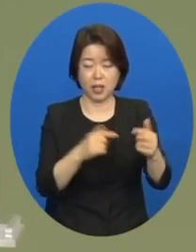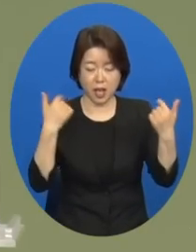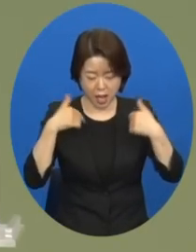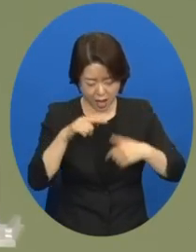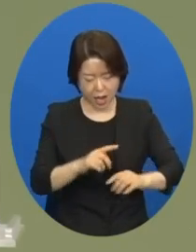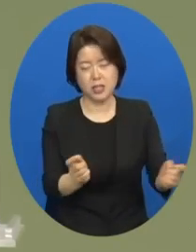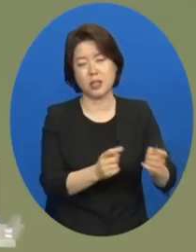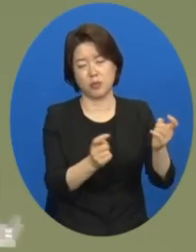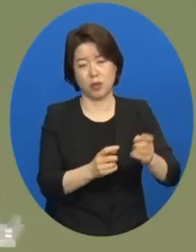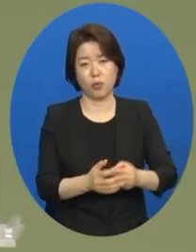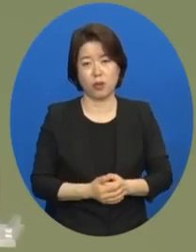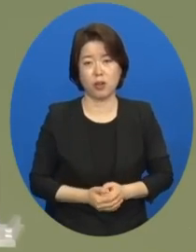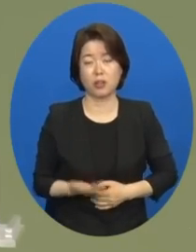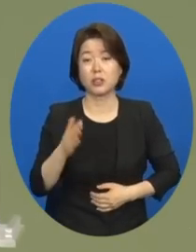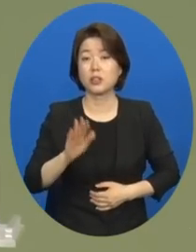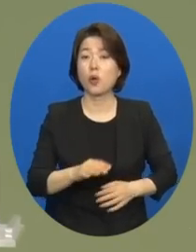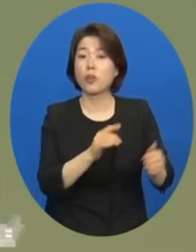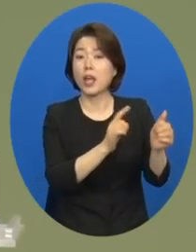그런데 그 남편의